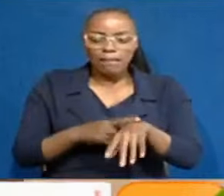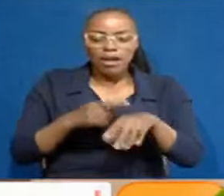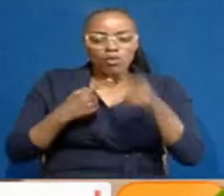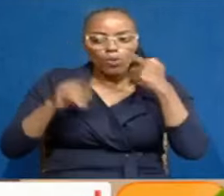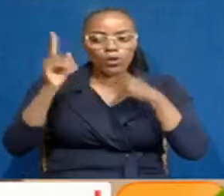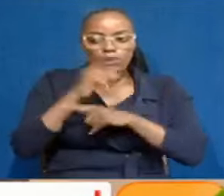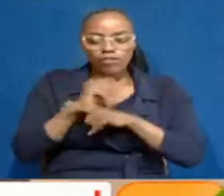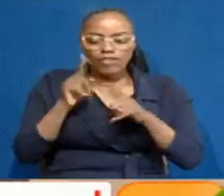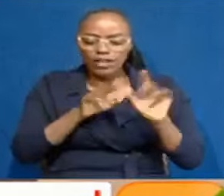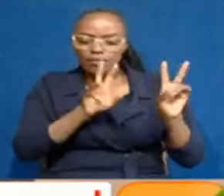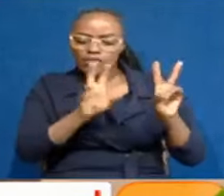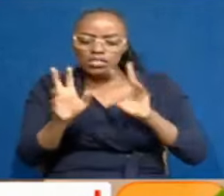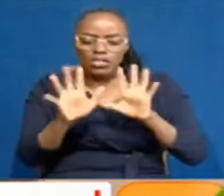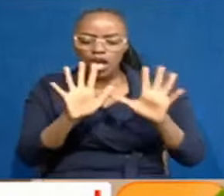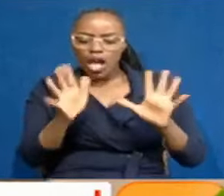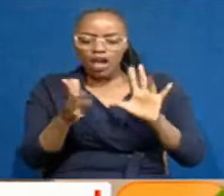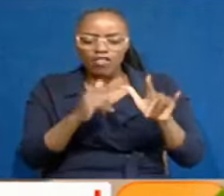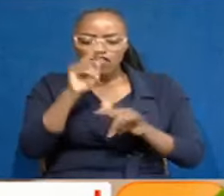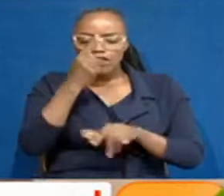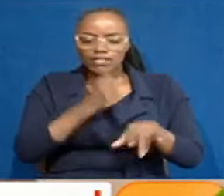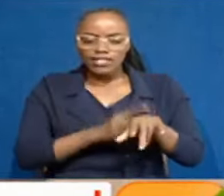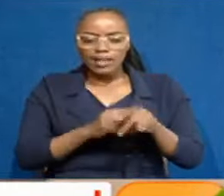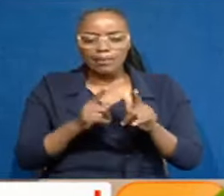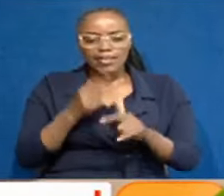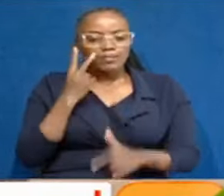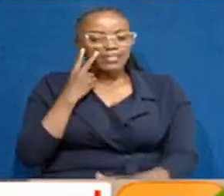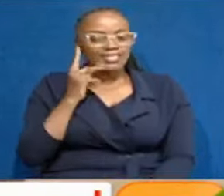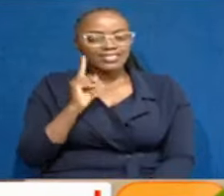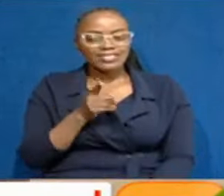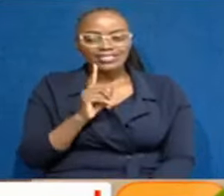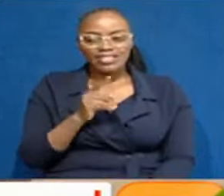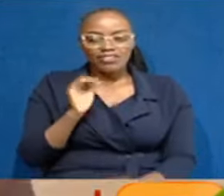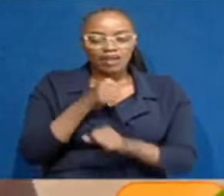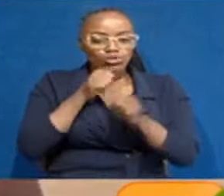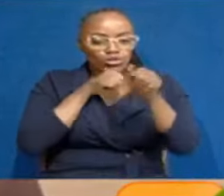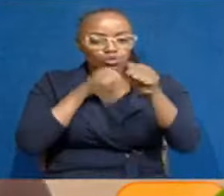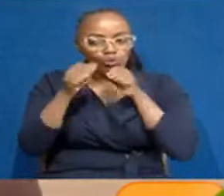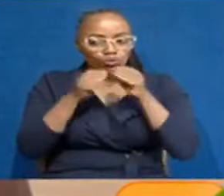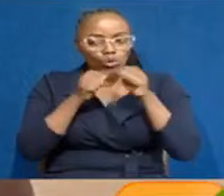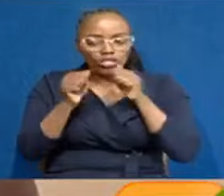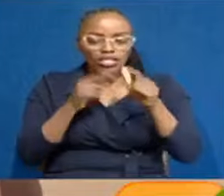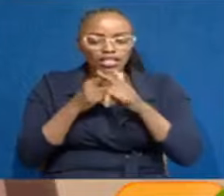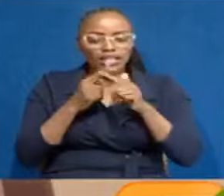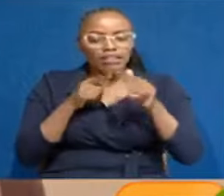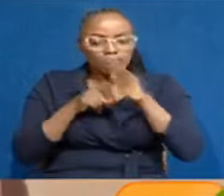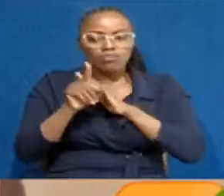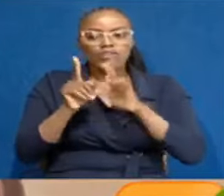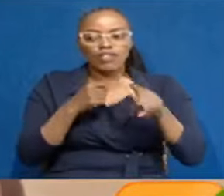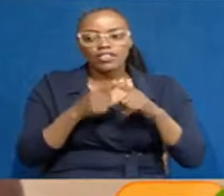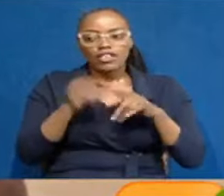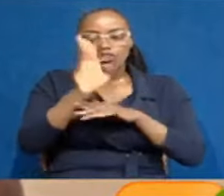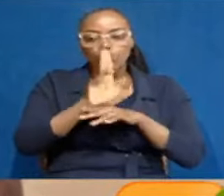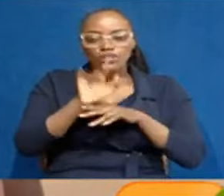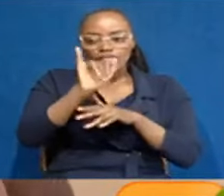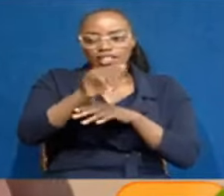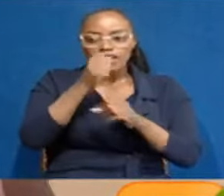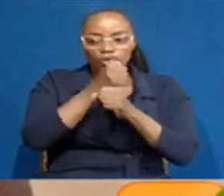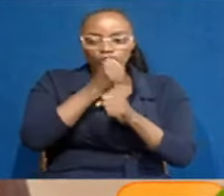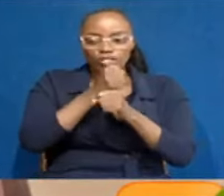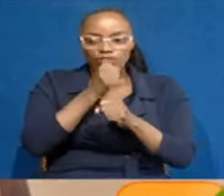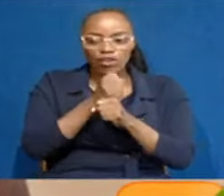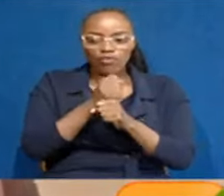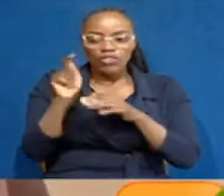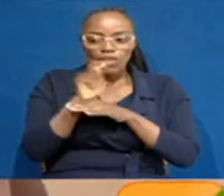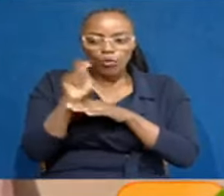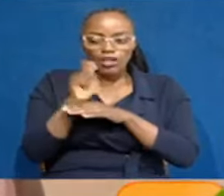alikuwa anamsoma, raundi ya kwanza akachukua. Nikaona huyu uwezi box na yeye. Huu nafunga. Natumia ugazid yenye